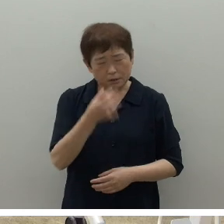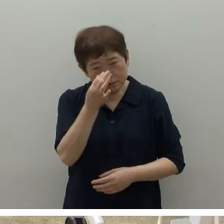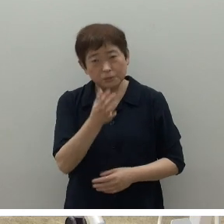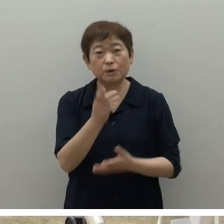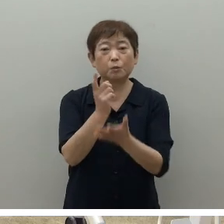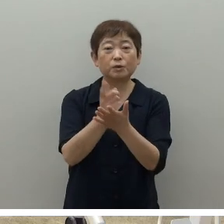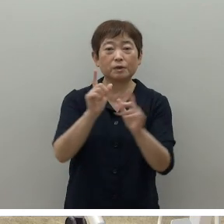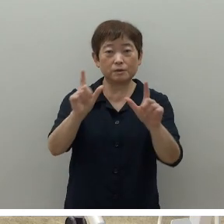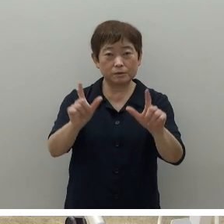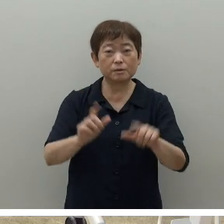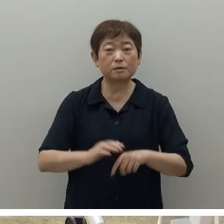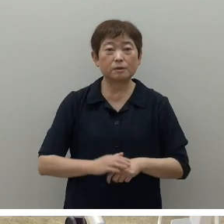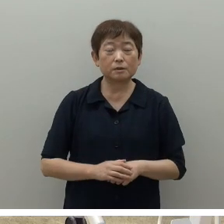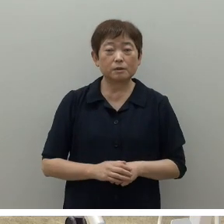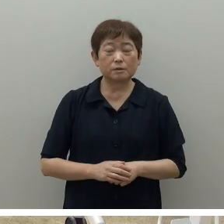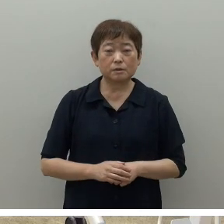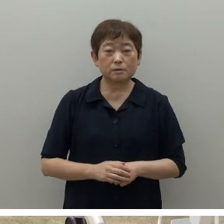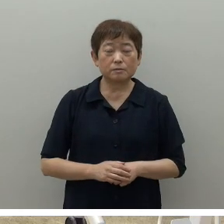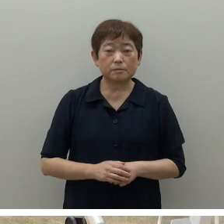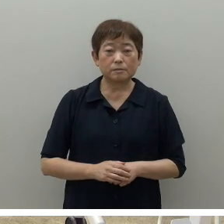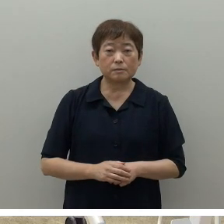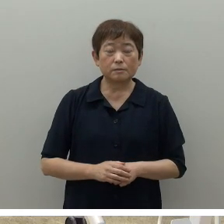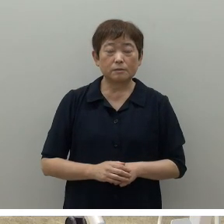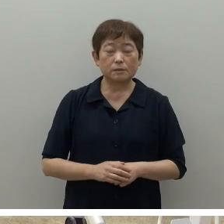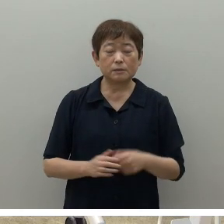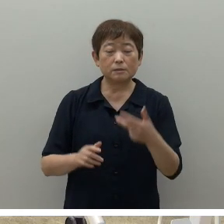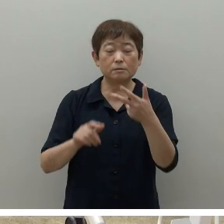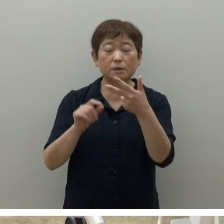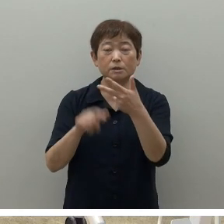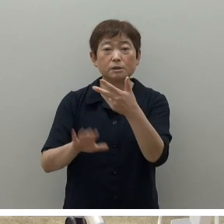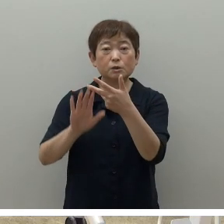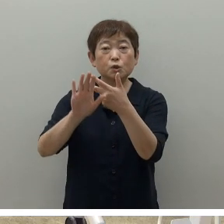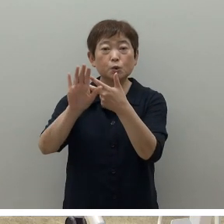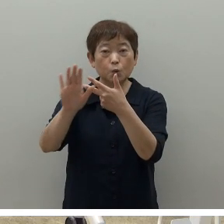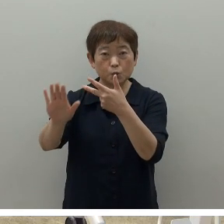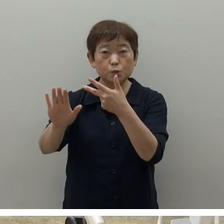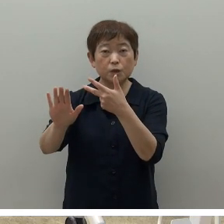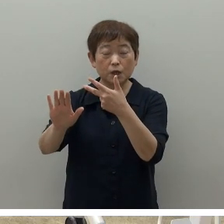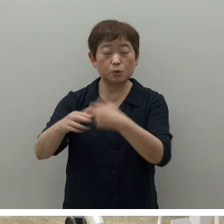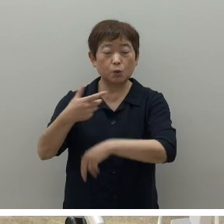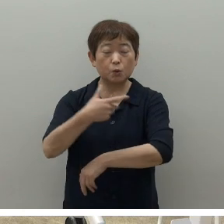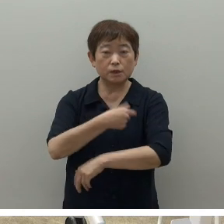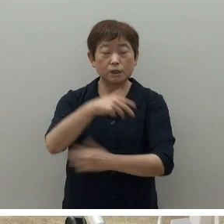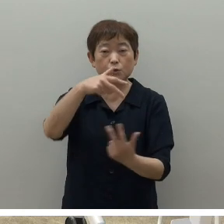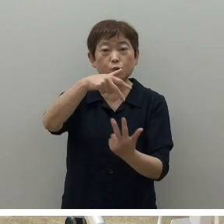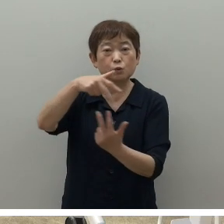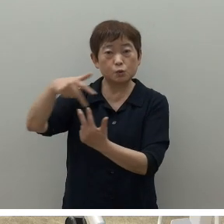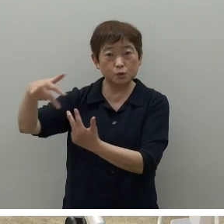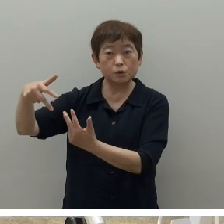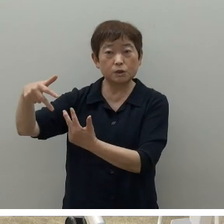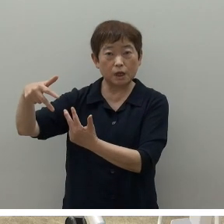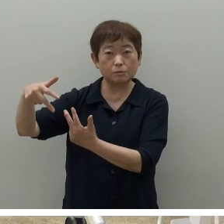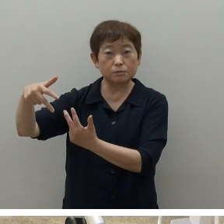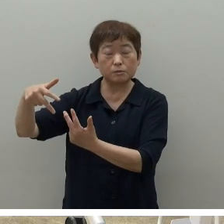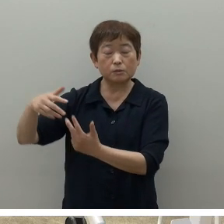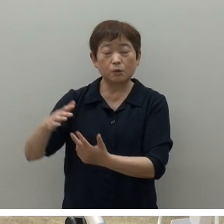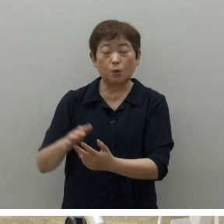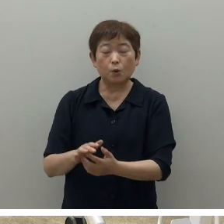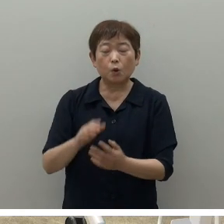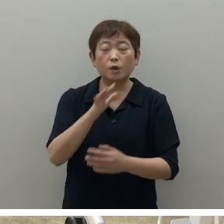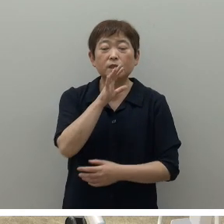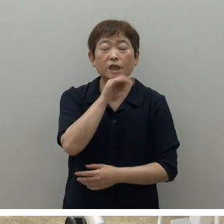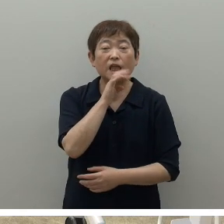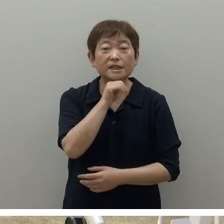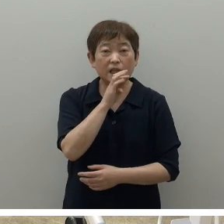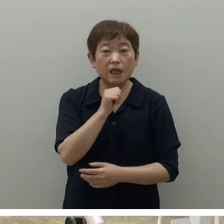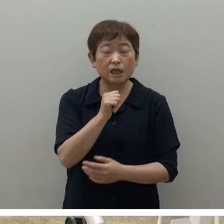もう一度です。申し上げます。 あ、その、3枚目の、まあ、4月以降の接種スケジュールの左側に書いてあるのは区分、例えばその65